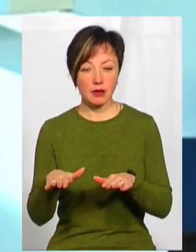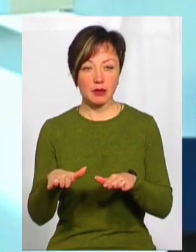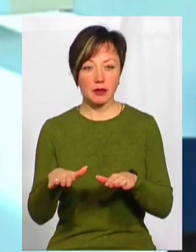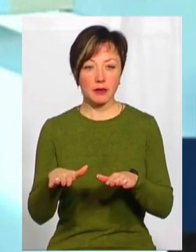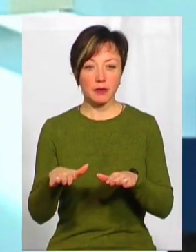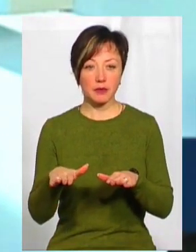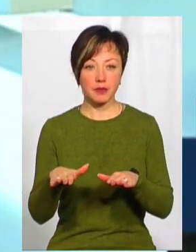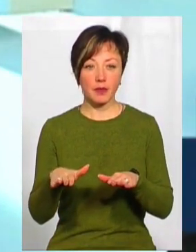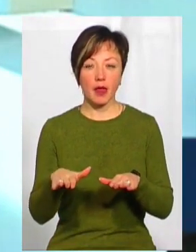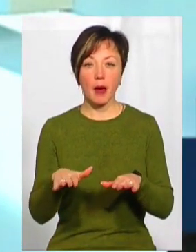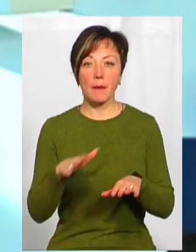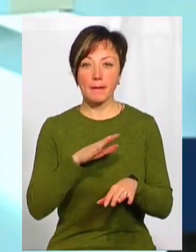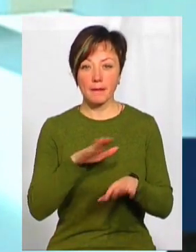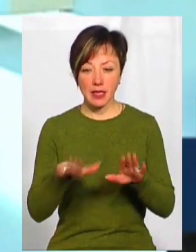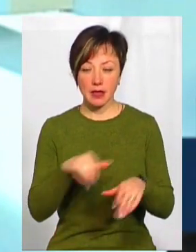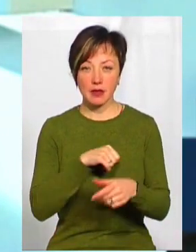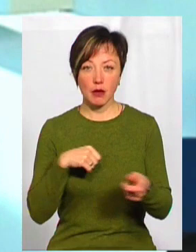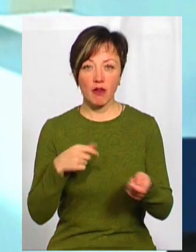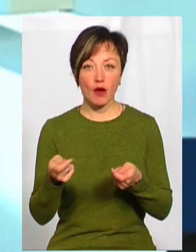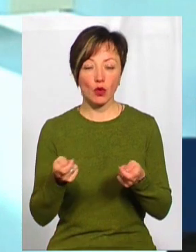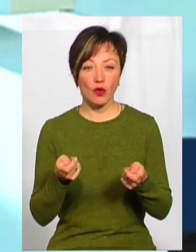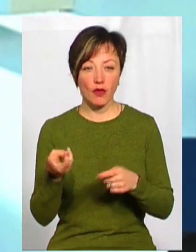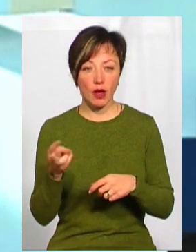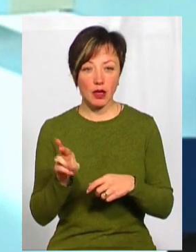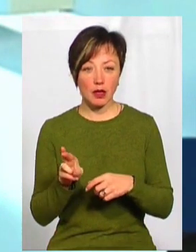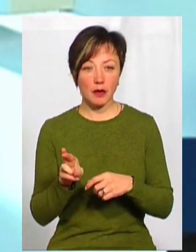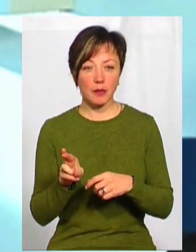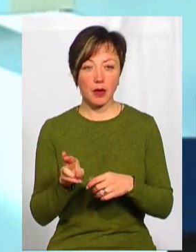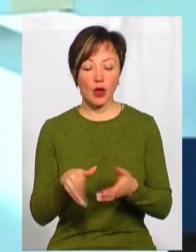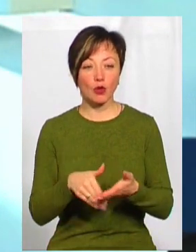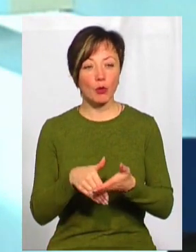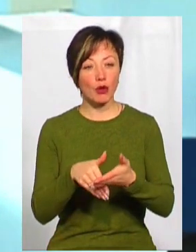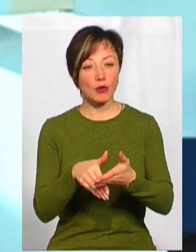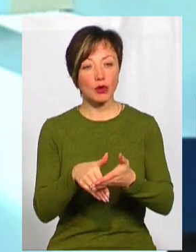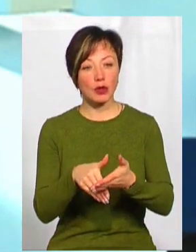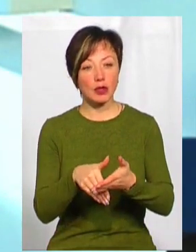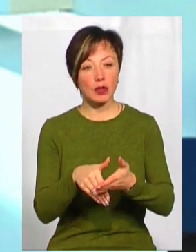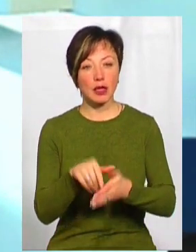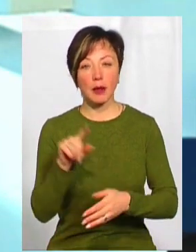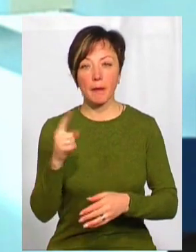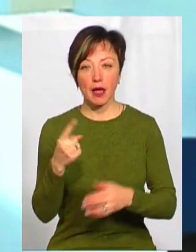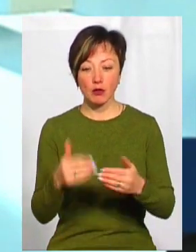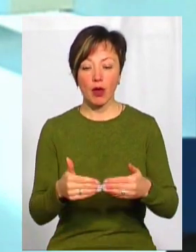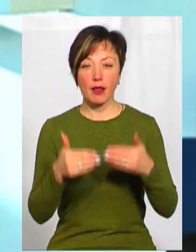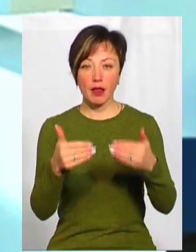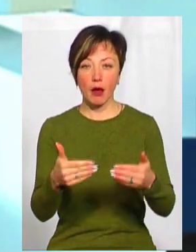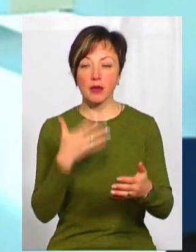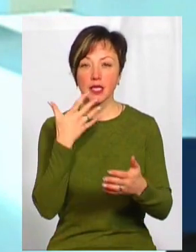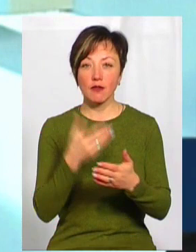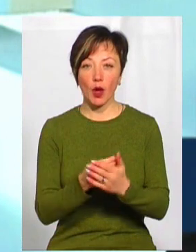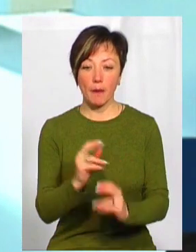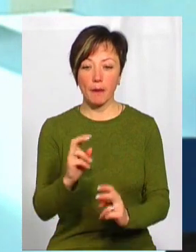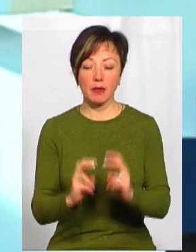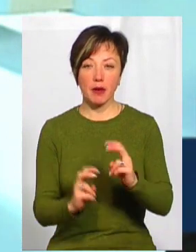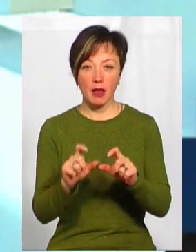а саме органи місцевого самоврядування, ради, допомогли на першому етапі своїм